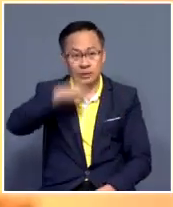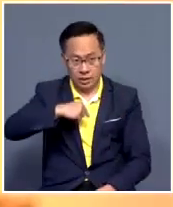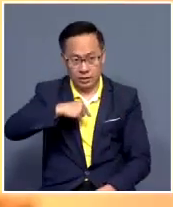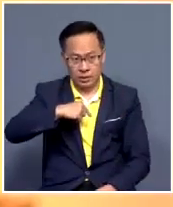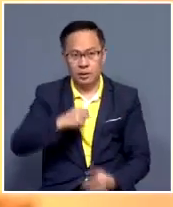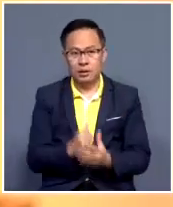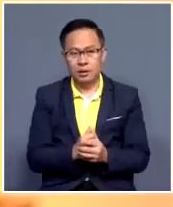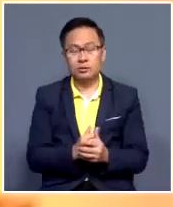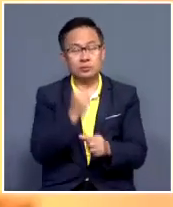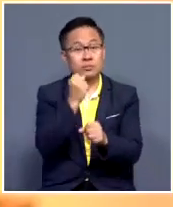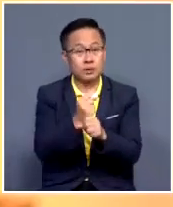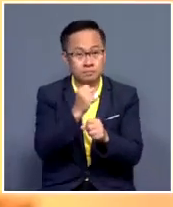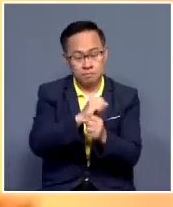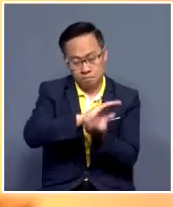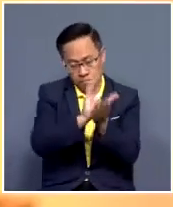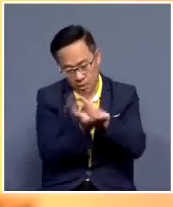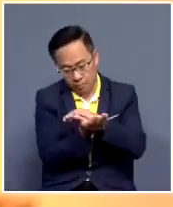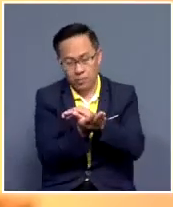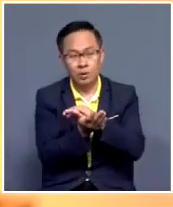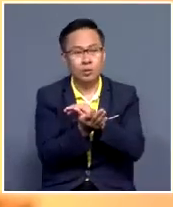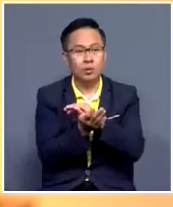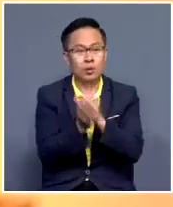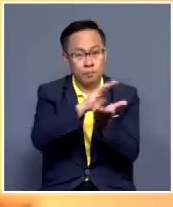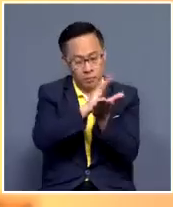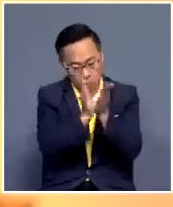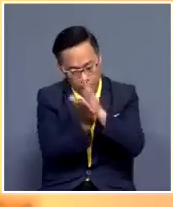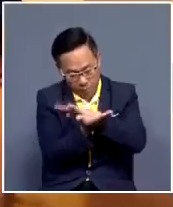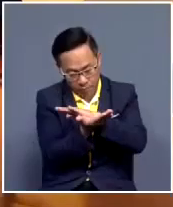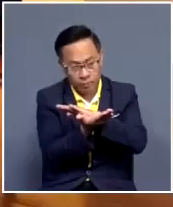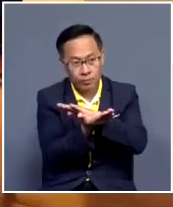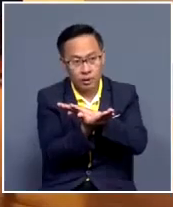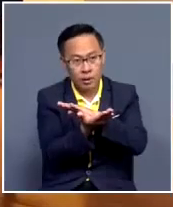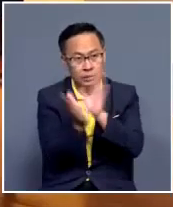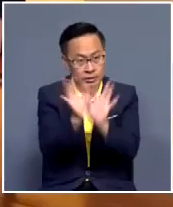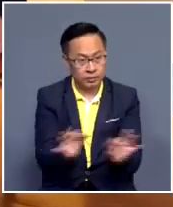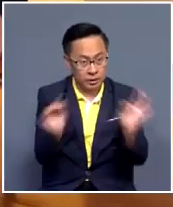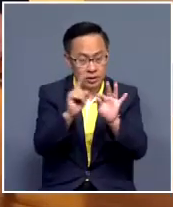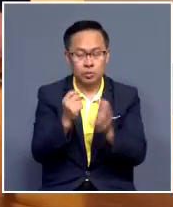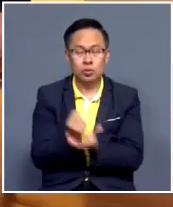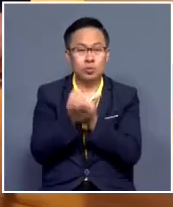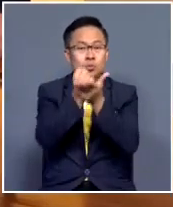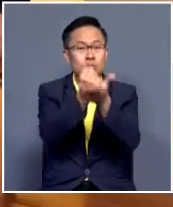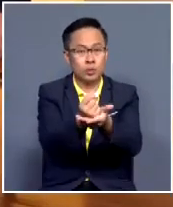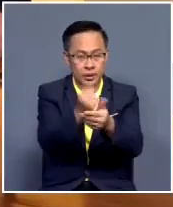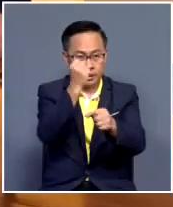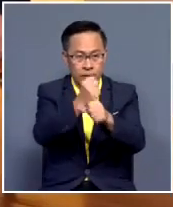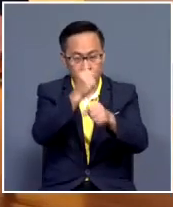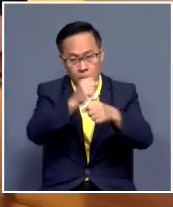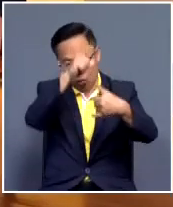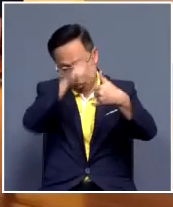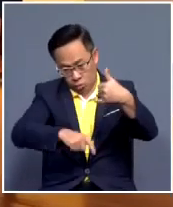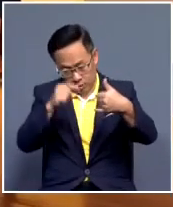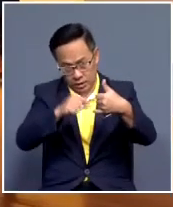ต้องมีการปรับปรุงและเปลี่ยนแปลงที่สำคัญก็คือว่าจะต้องเสริมสร้างนะครับ